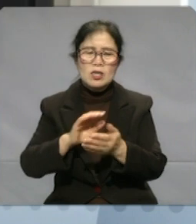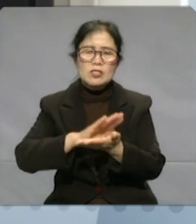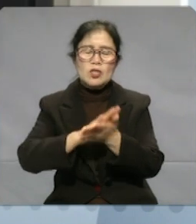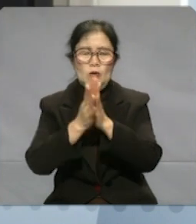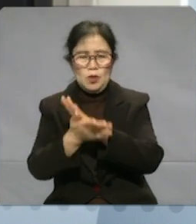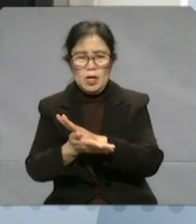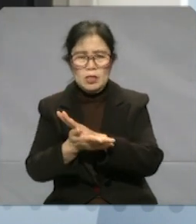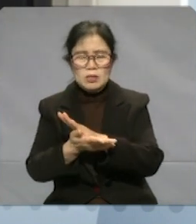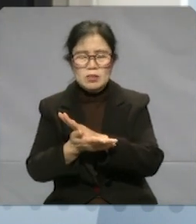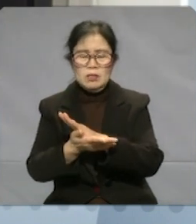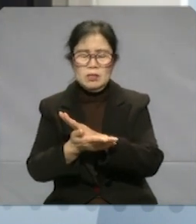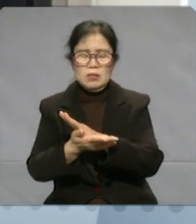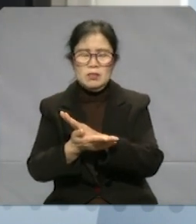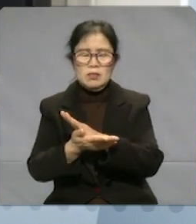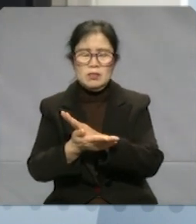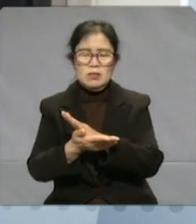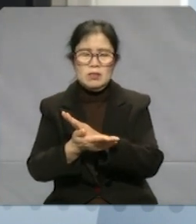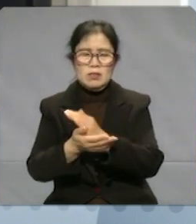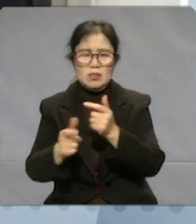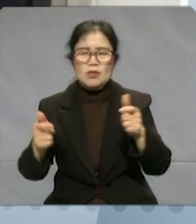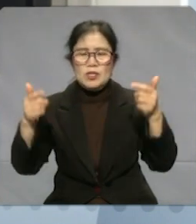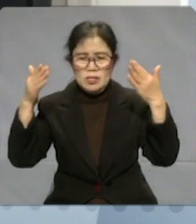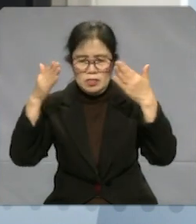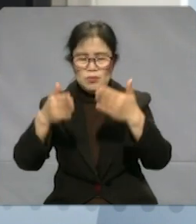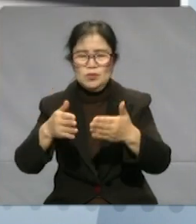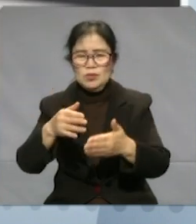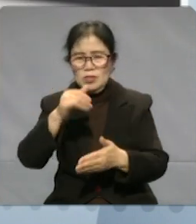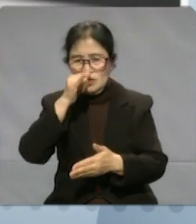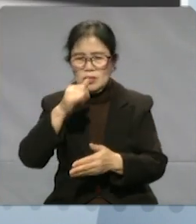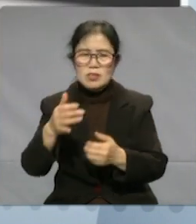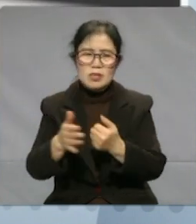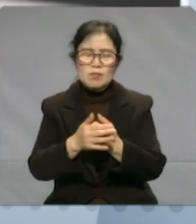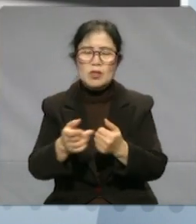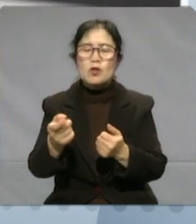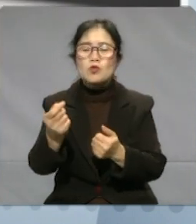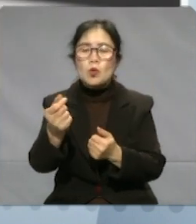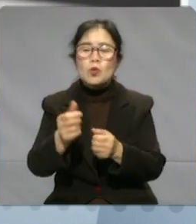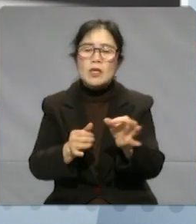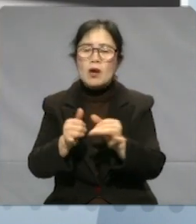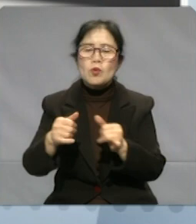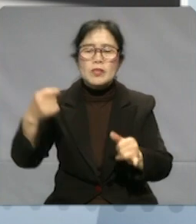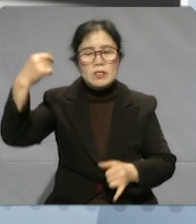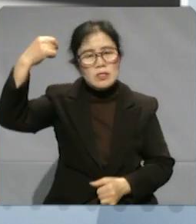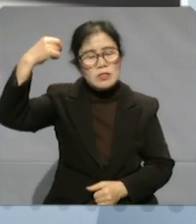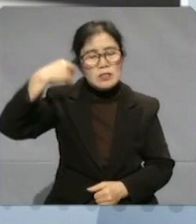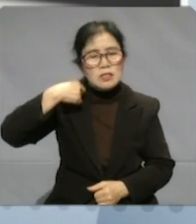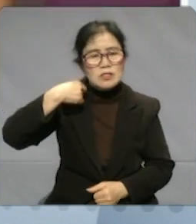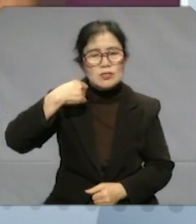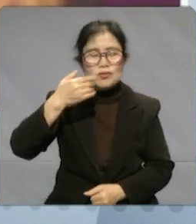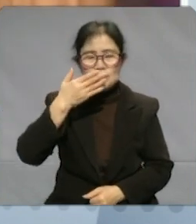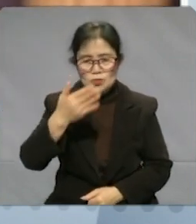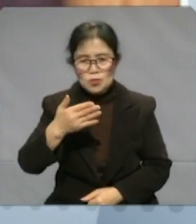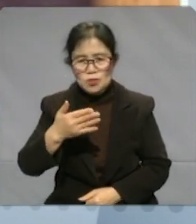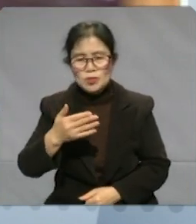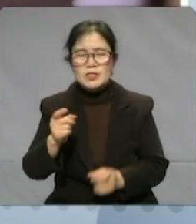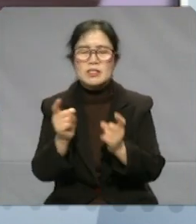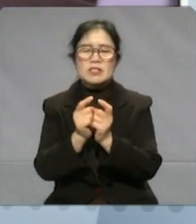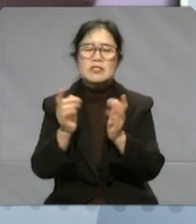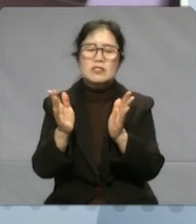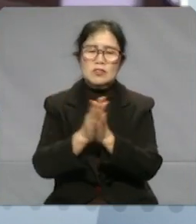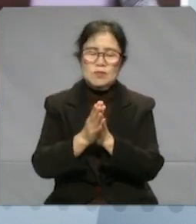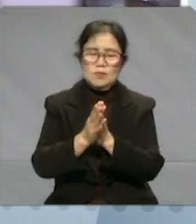너무 강하게 집중되다 보니까 소상공인들이 체감할 수 있는 소상공인들이